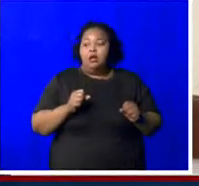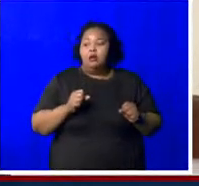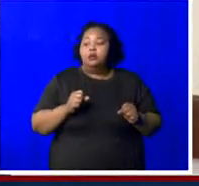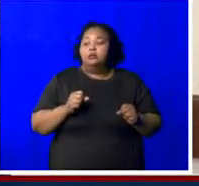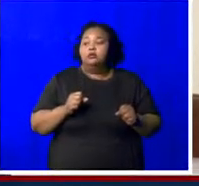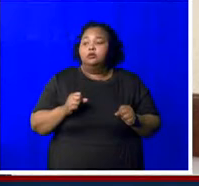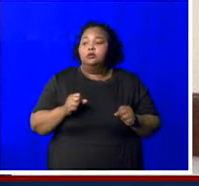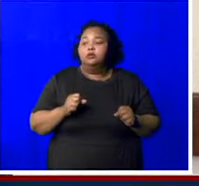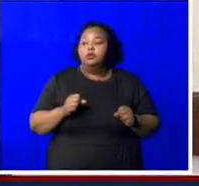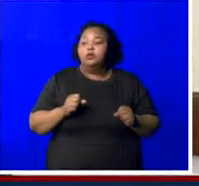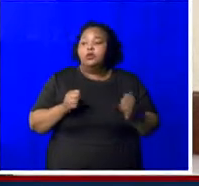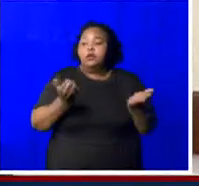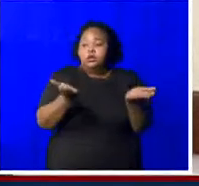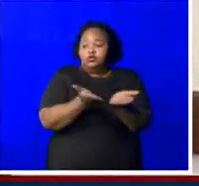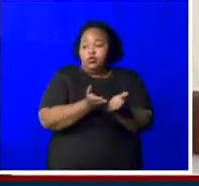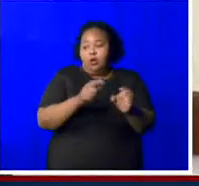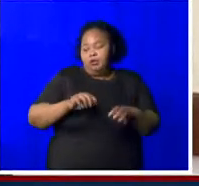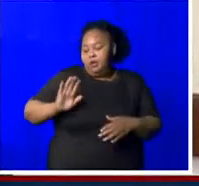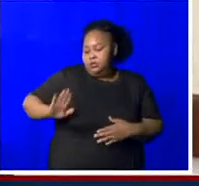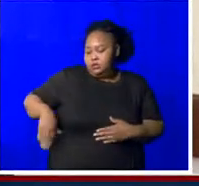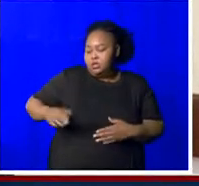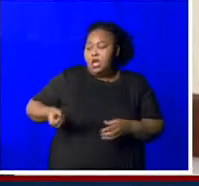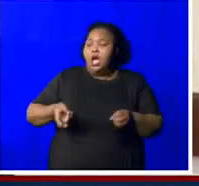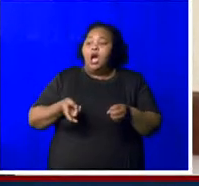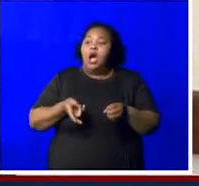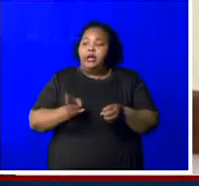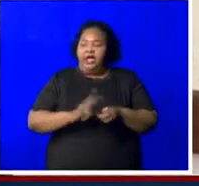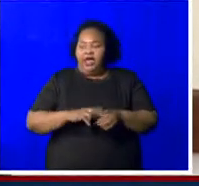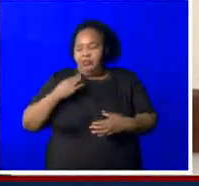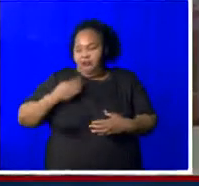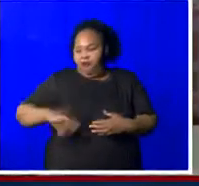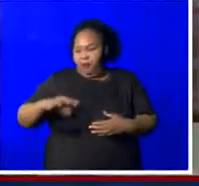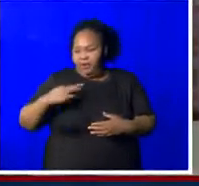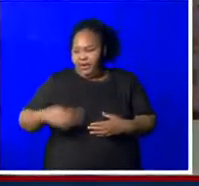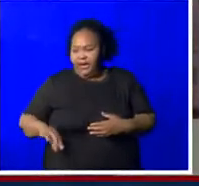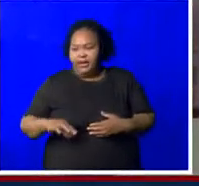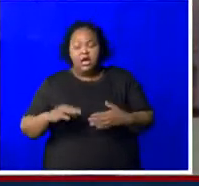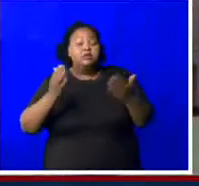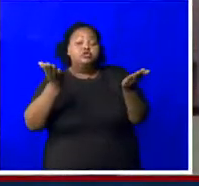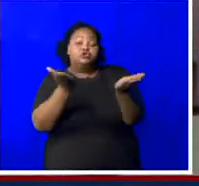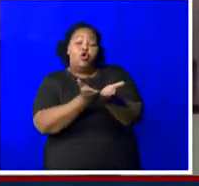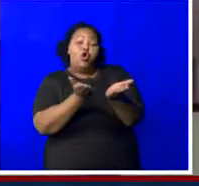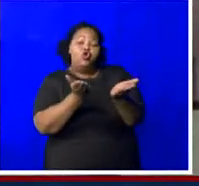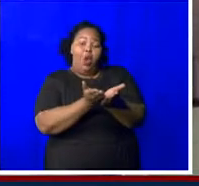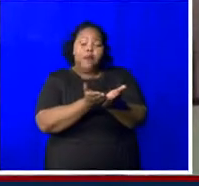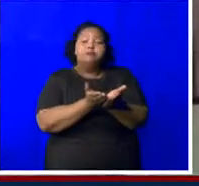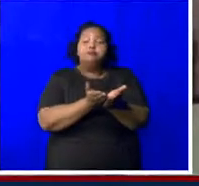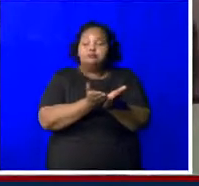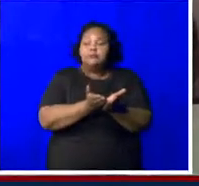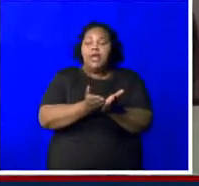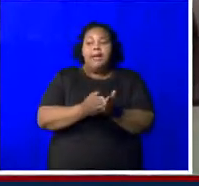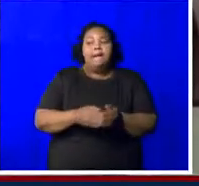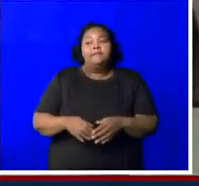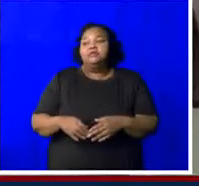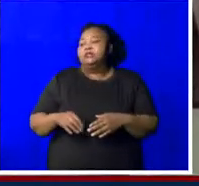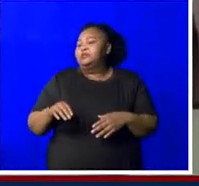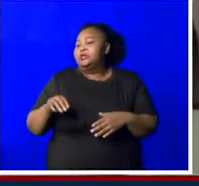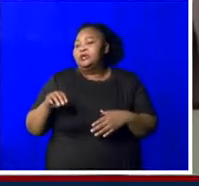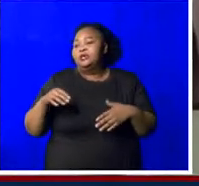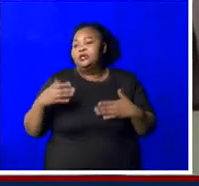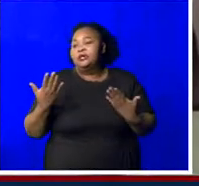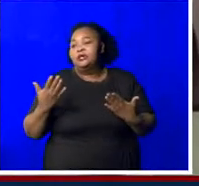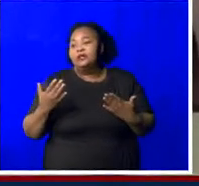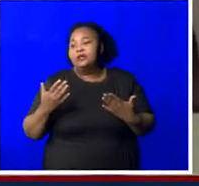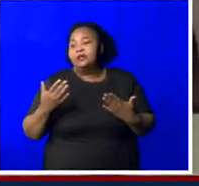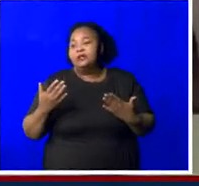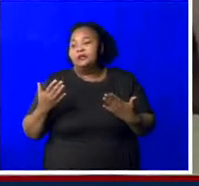sikolwa Sister School seSt Anne's. Sesikathi sahamba embili kule ICT. Lama computer